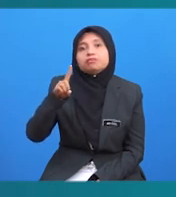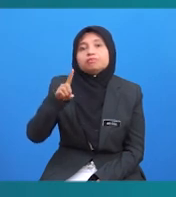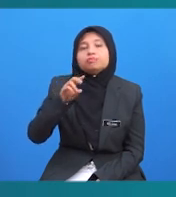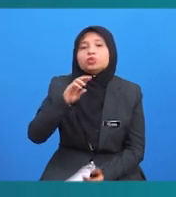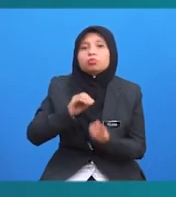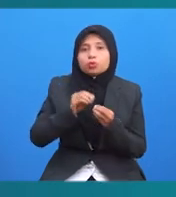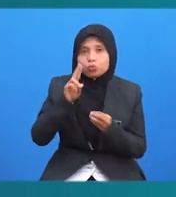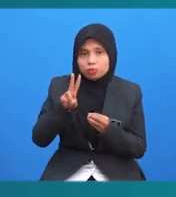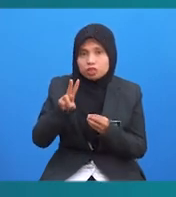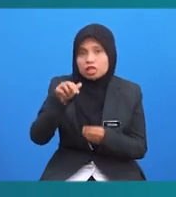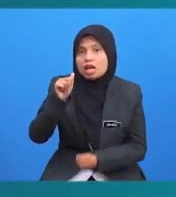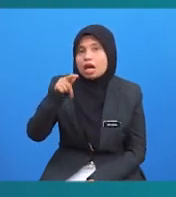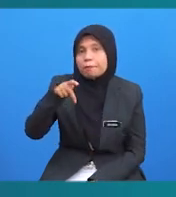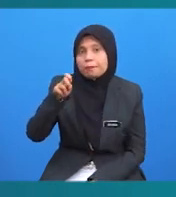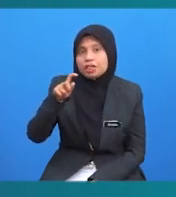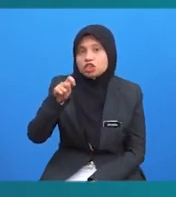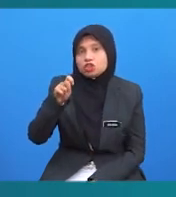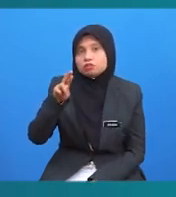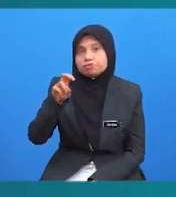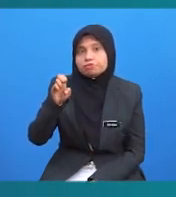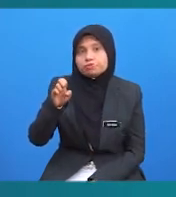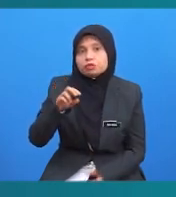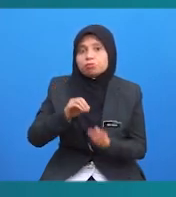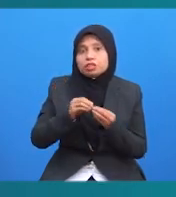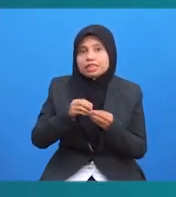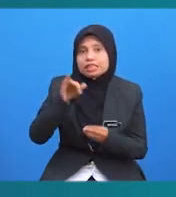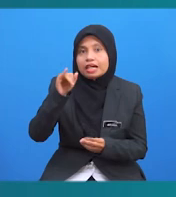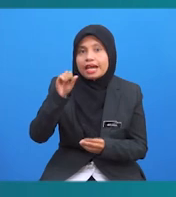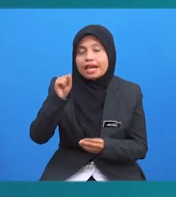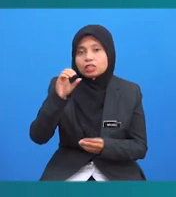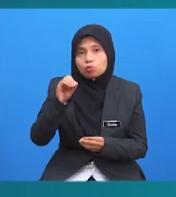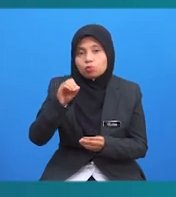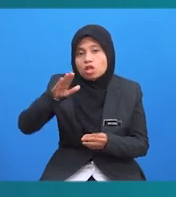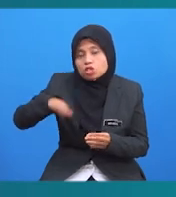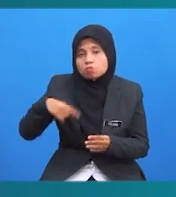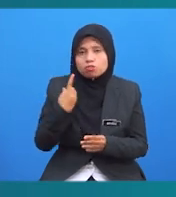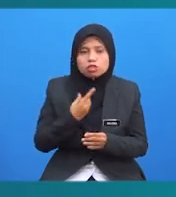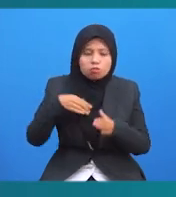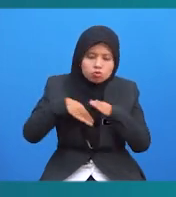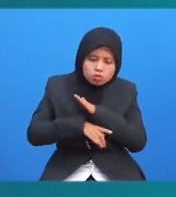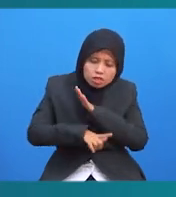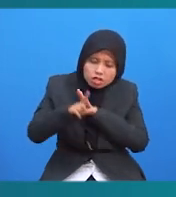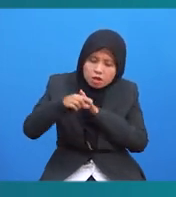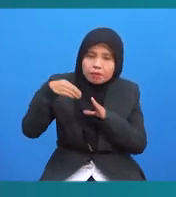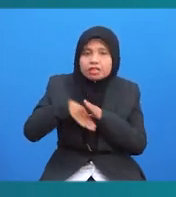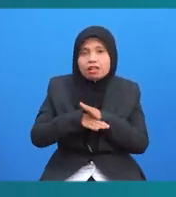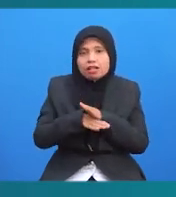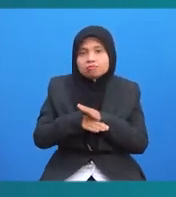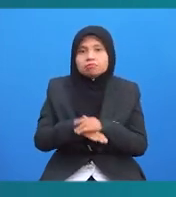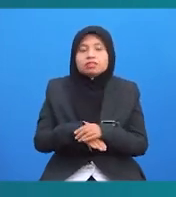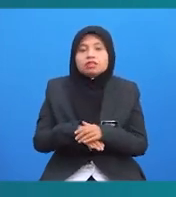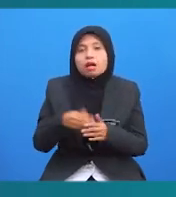aperture. Yang ketiga adalah ISO. Sebelum kita masuk lebih dalam mengenai shutter